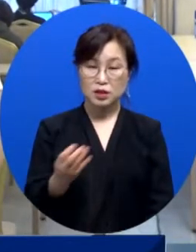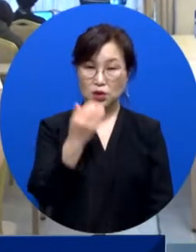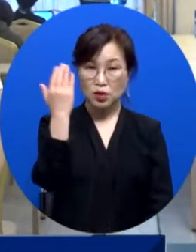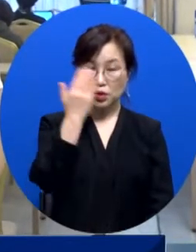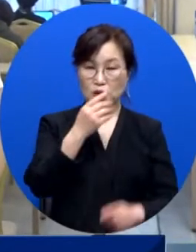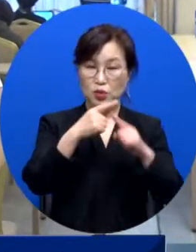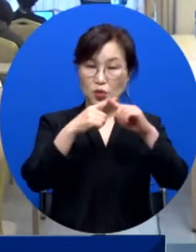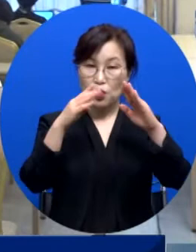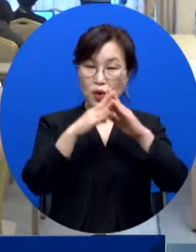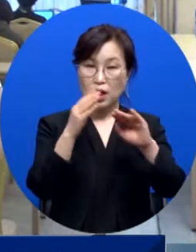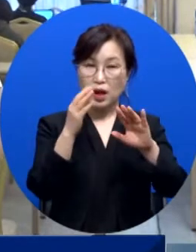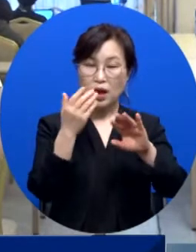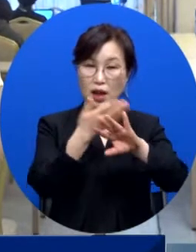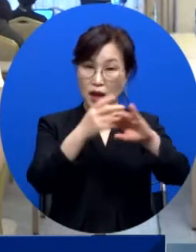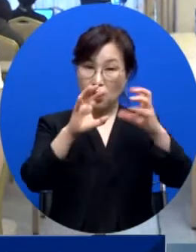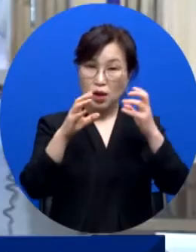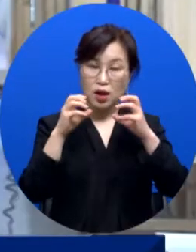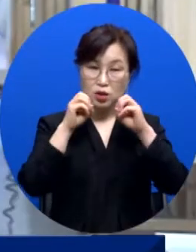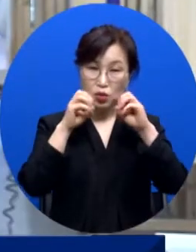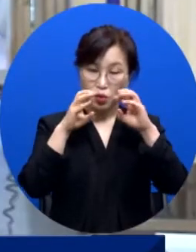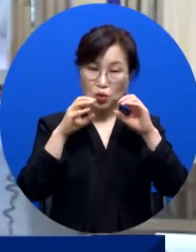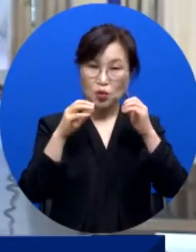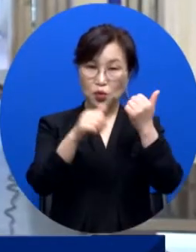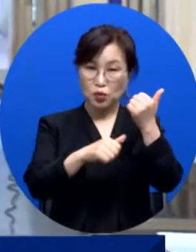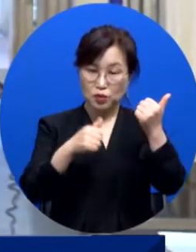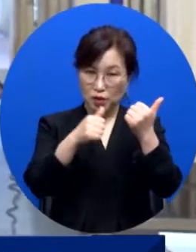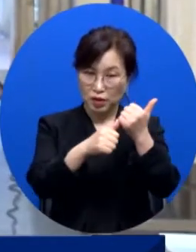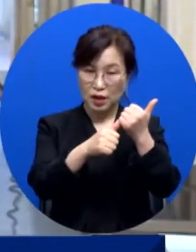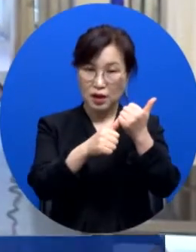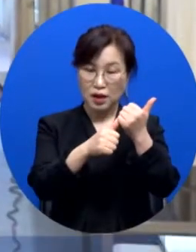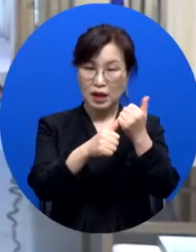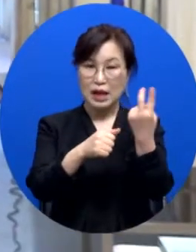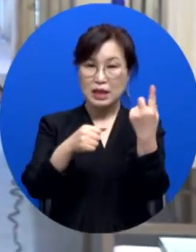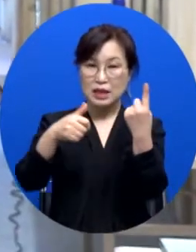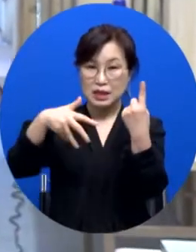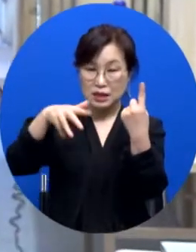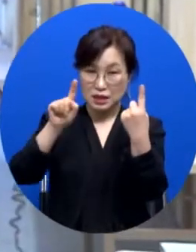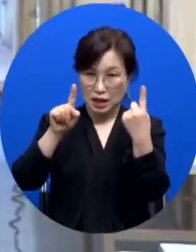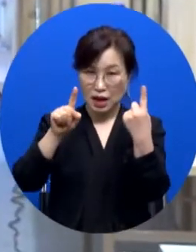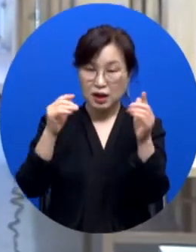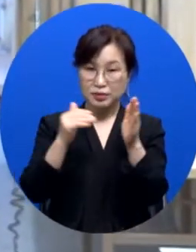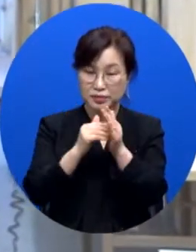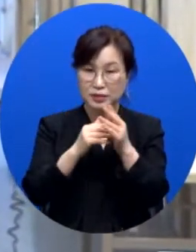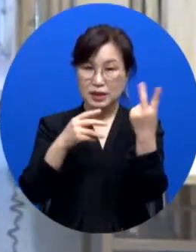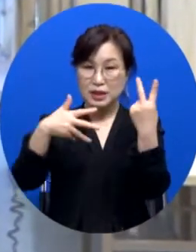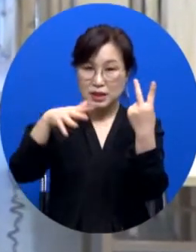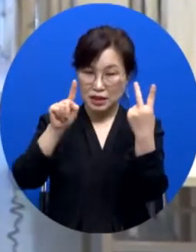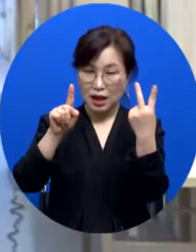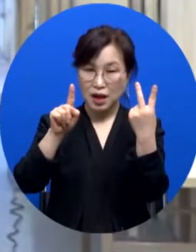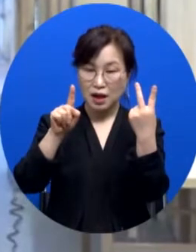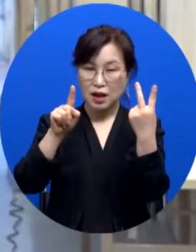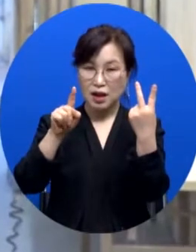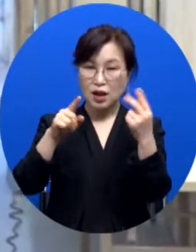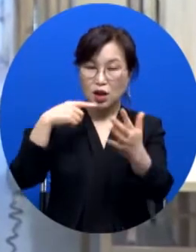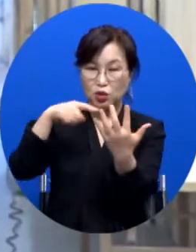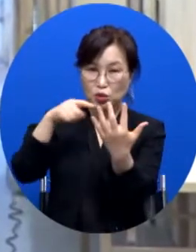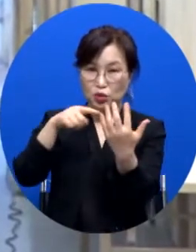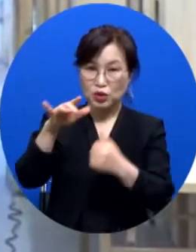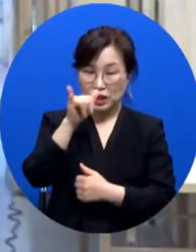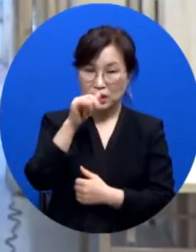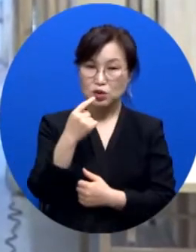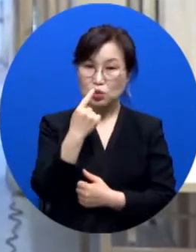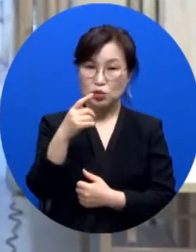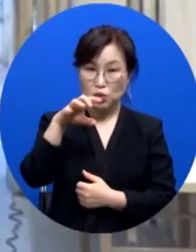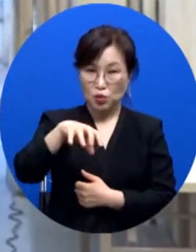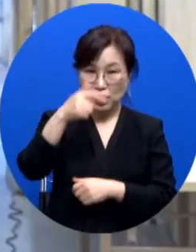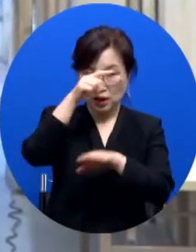선교교회 해외선교위원회가 마련한 제2단계 1차 선교사 재교육이 열리고 있는 강원도 속초에 소재한 리조트